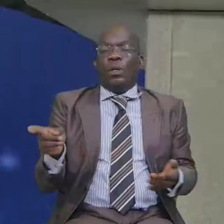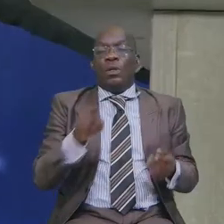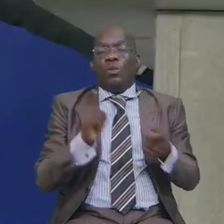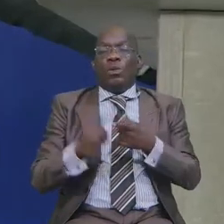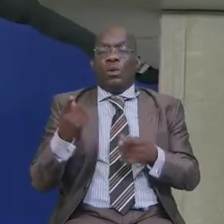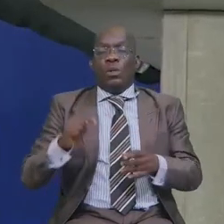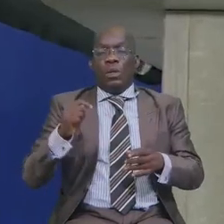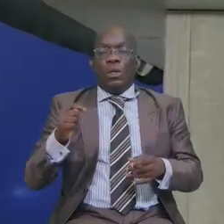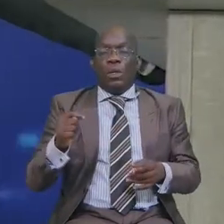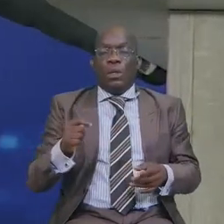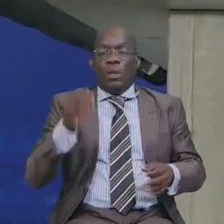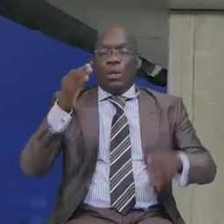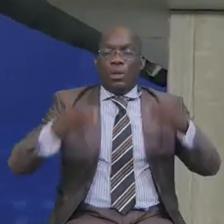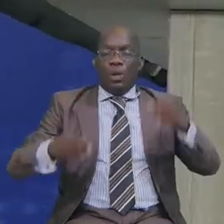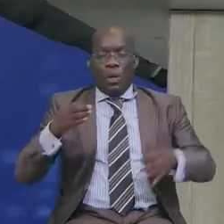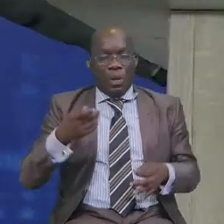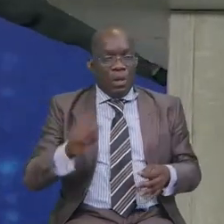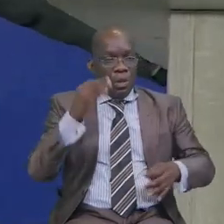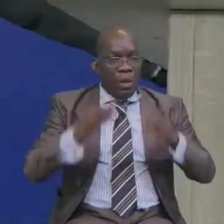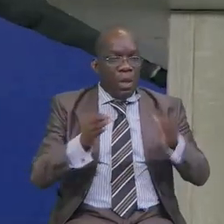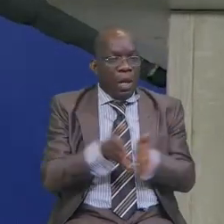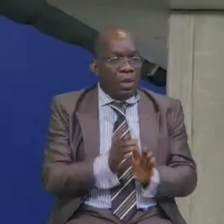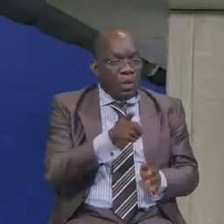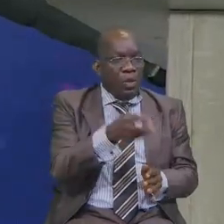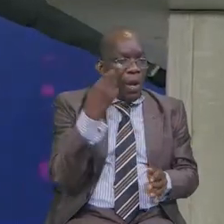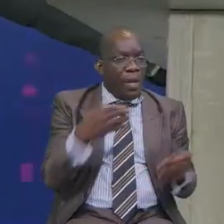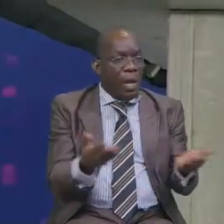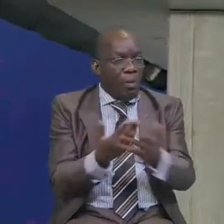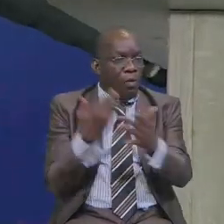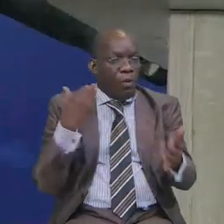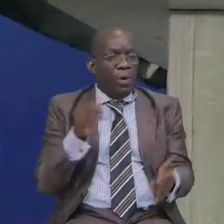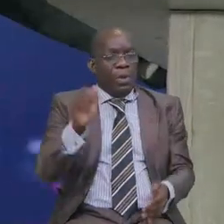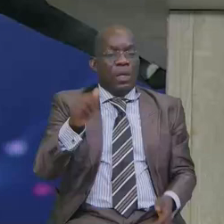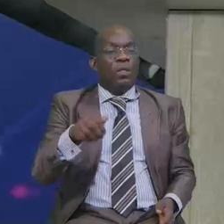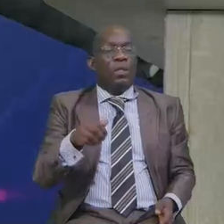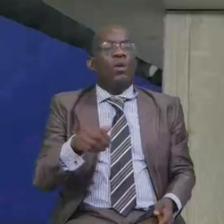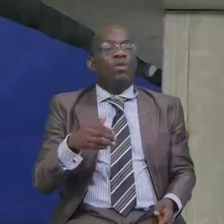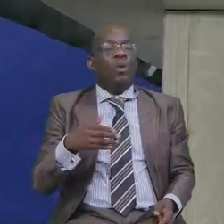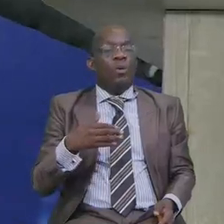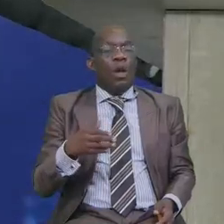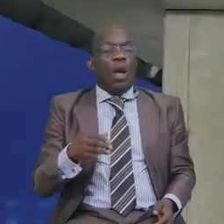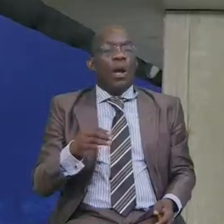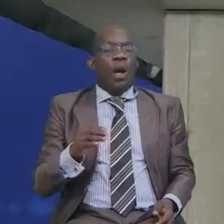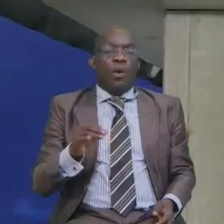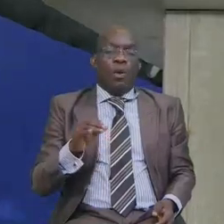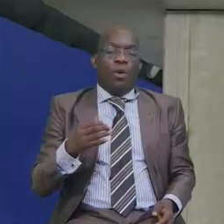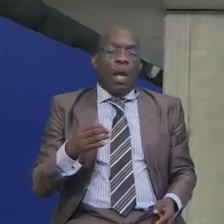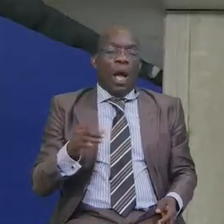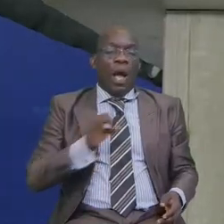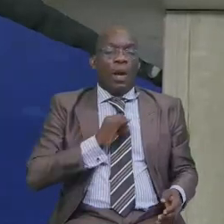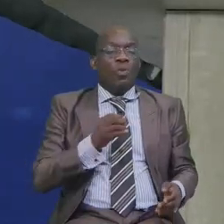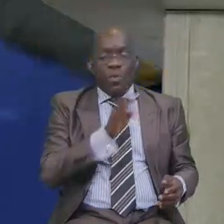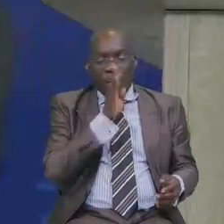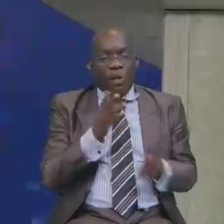juge. Le juge dit, tu n'étais pas là avant? Il dit, oui, sa majesté, j'étais là. Oh, sois miséricordieux, tu as été gracieux, tu